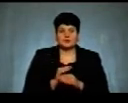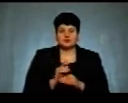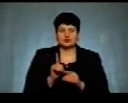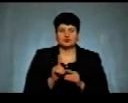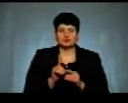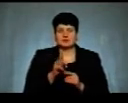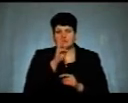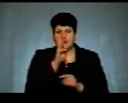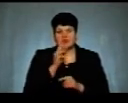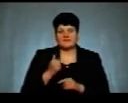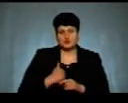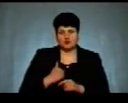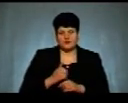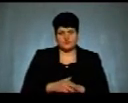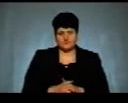плат військових?